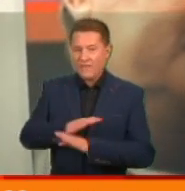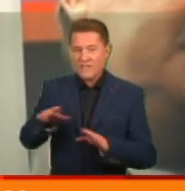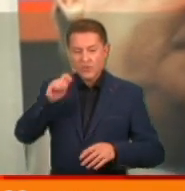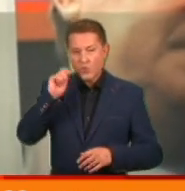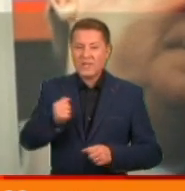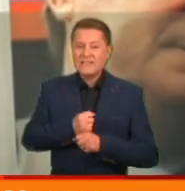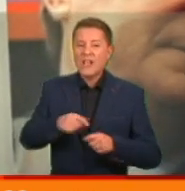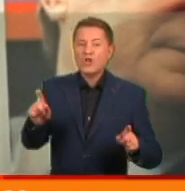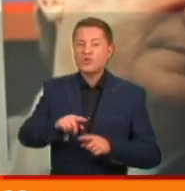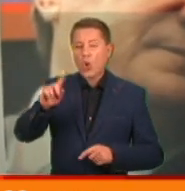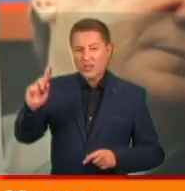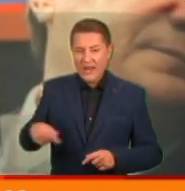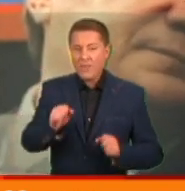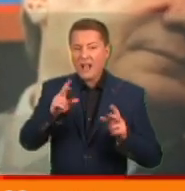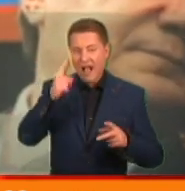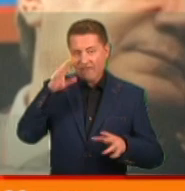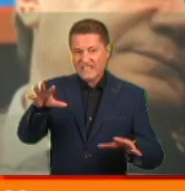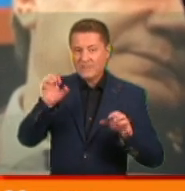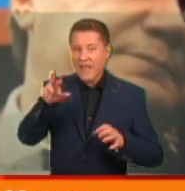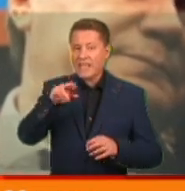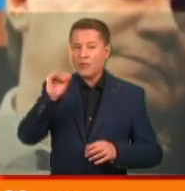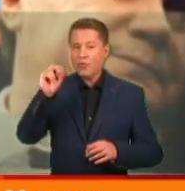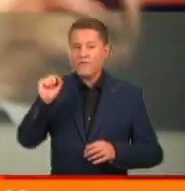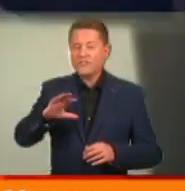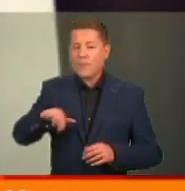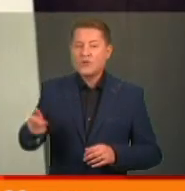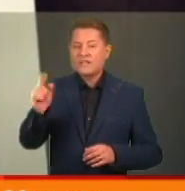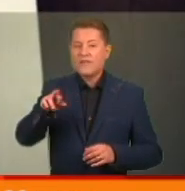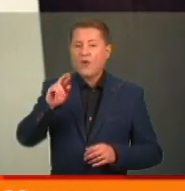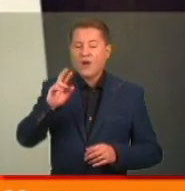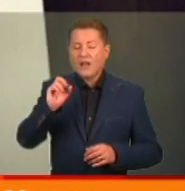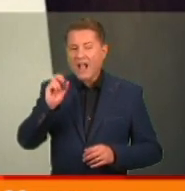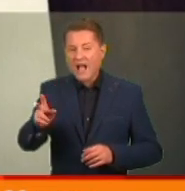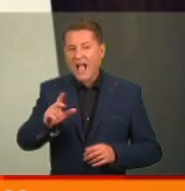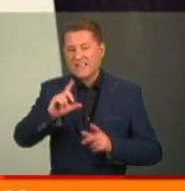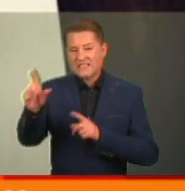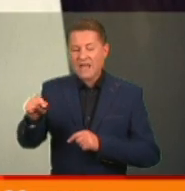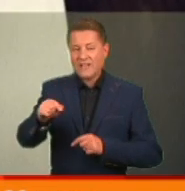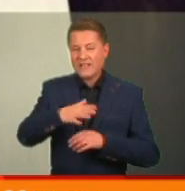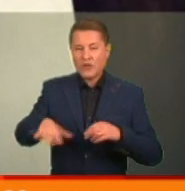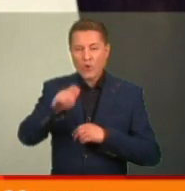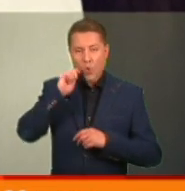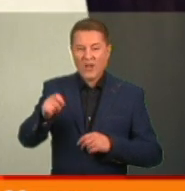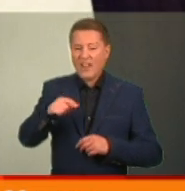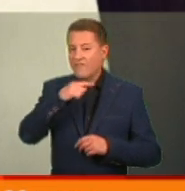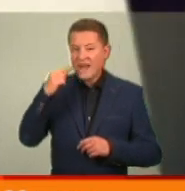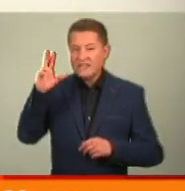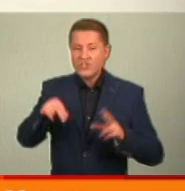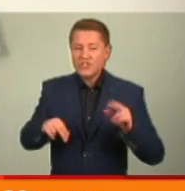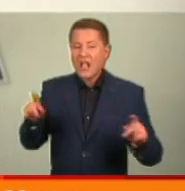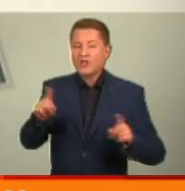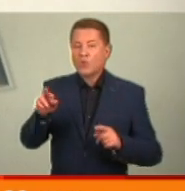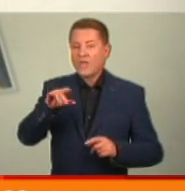от него требовали. Как воспринимали Януковича после того, как он оставил территорию Украины? В России считалось, что Янукович